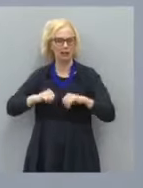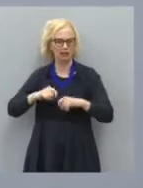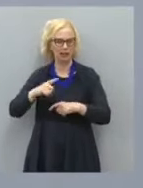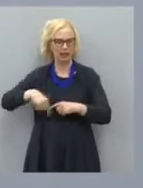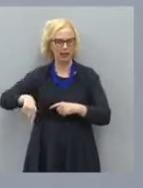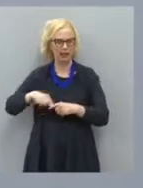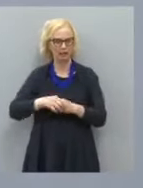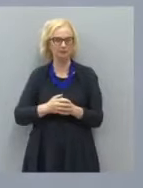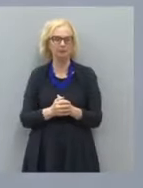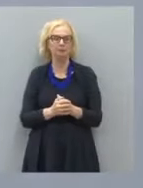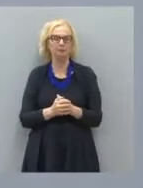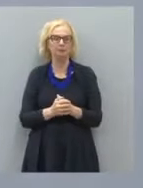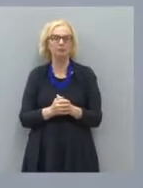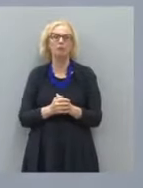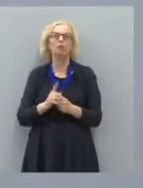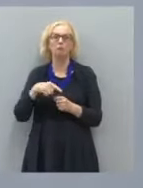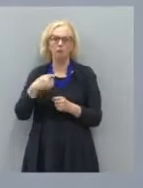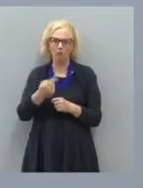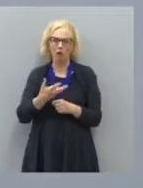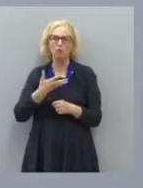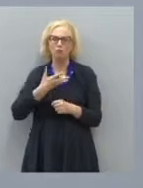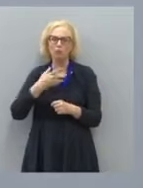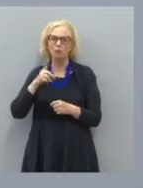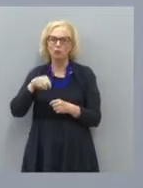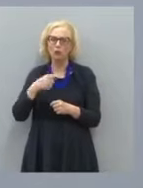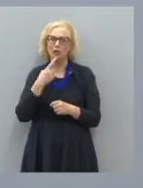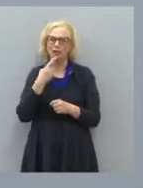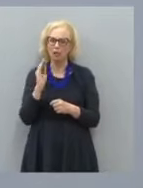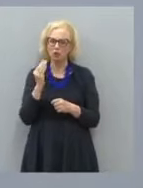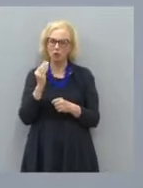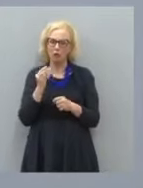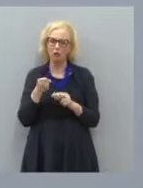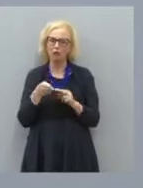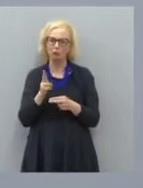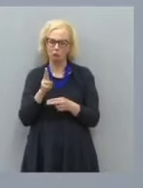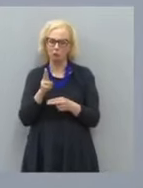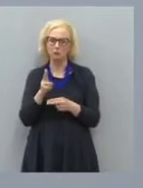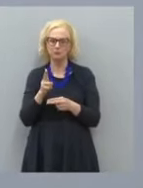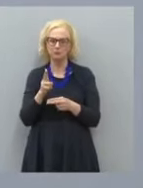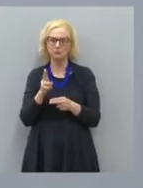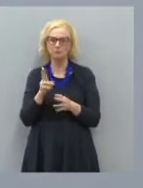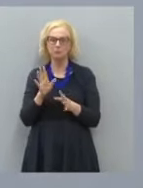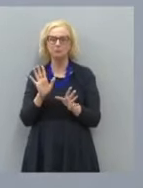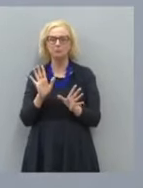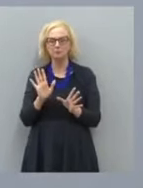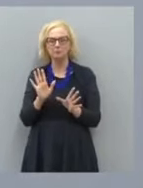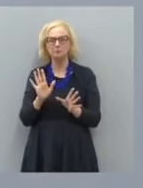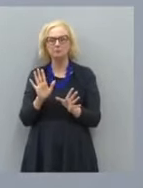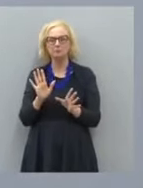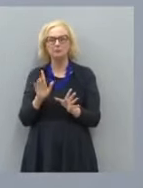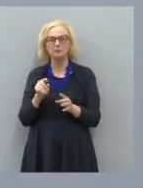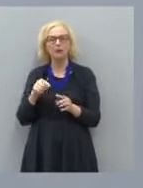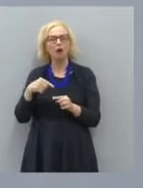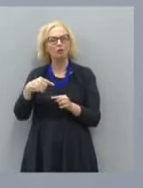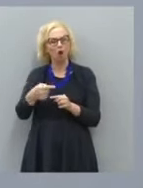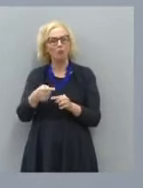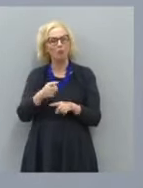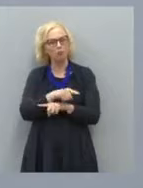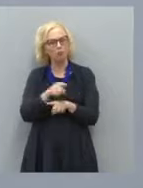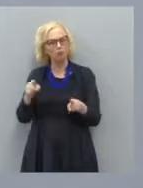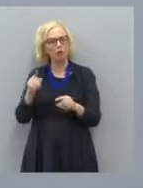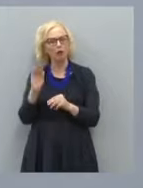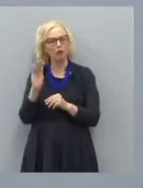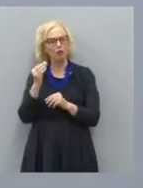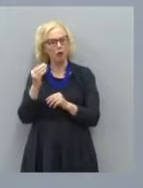ci sono anche diciamo i più giovani su quello faremo anche anche lì una è una